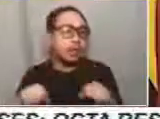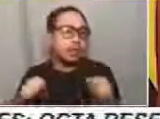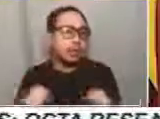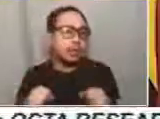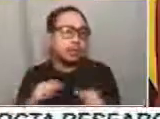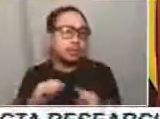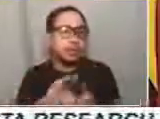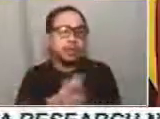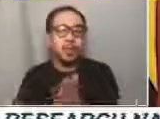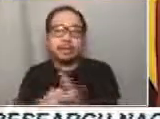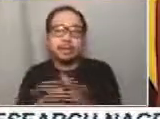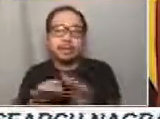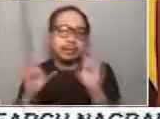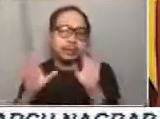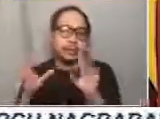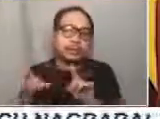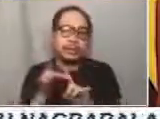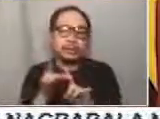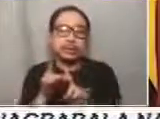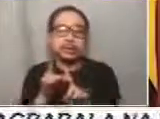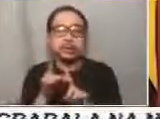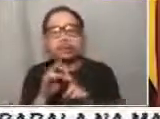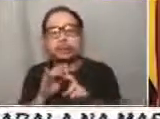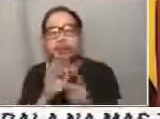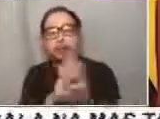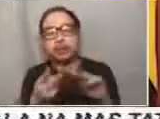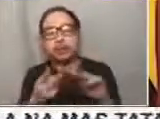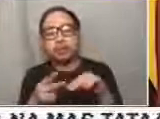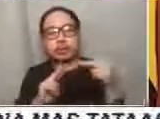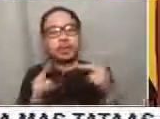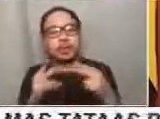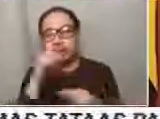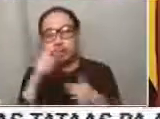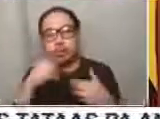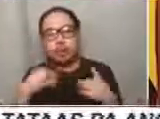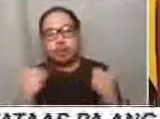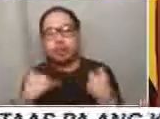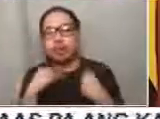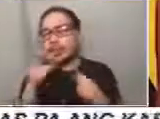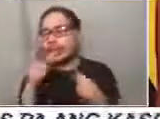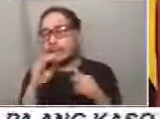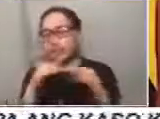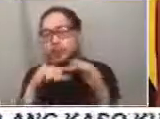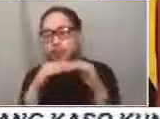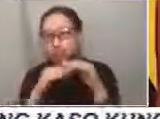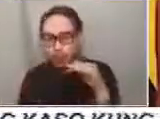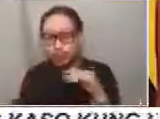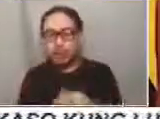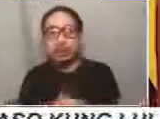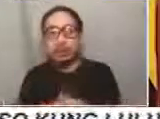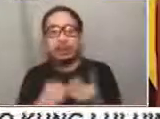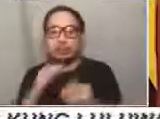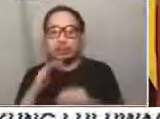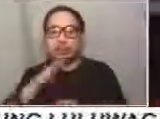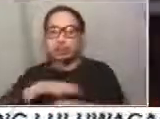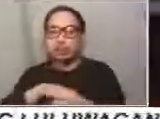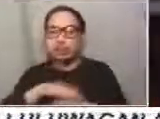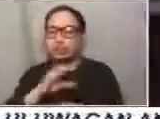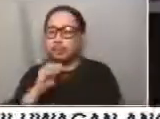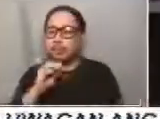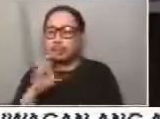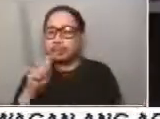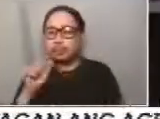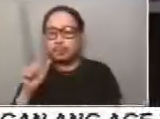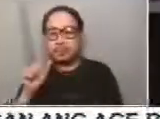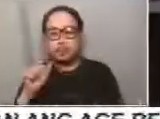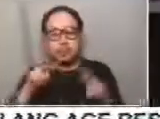Nahuhuli ang economic recovery ng Pilipinas kumpara sa ibang bansa na tinamaan din ng COVID-19 pandemic. Sinabi ito ni Trade